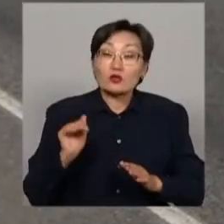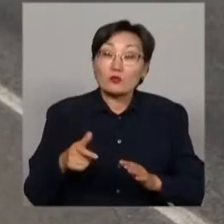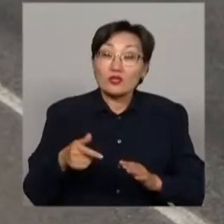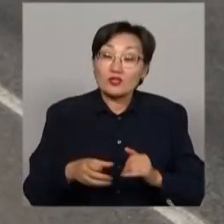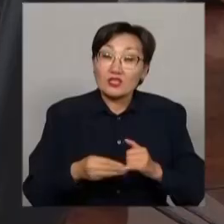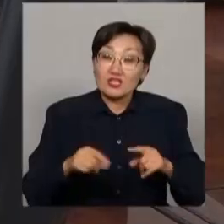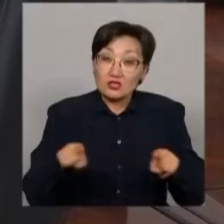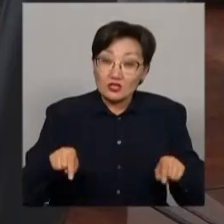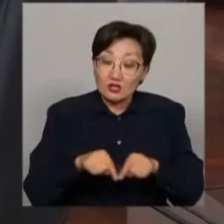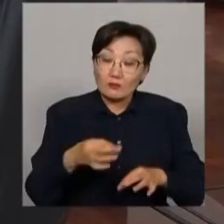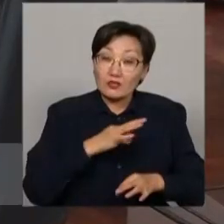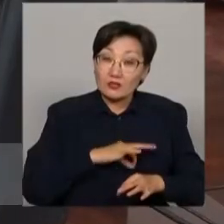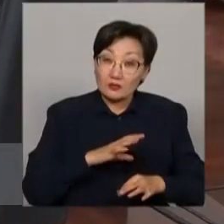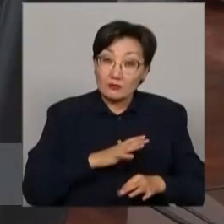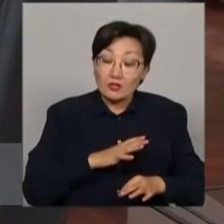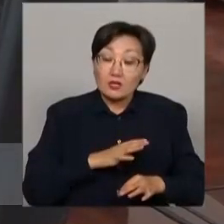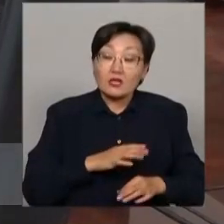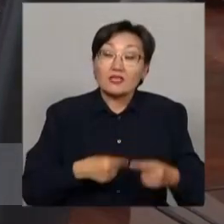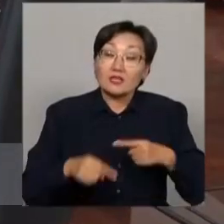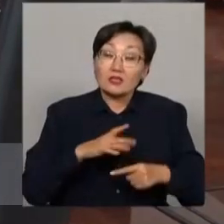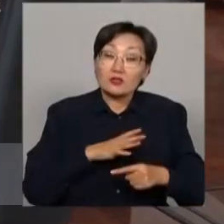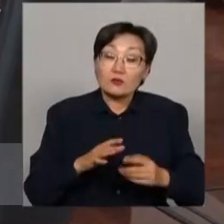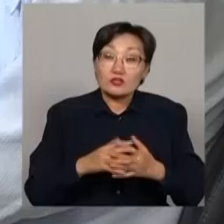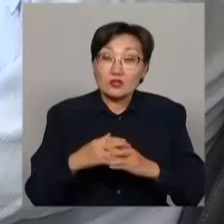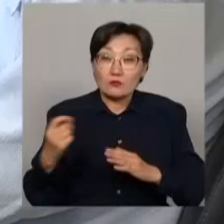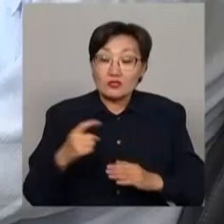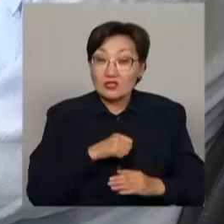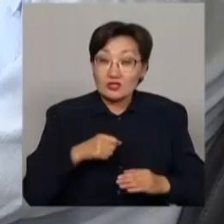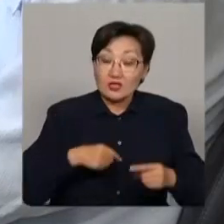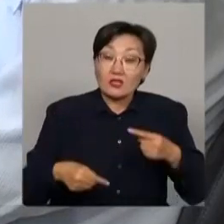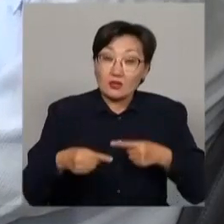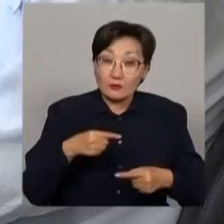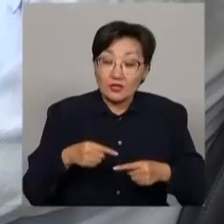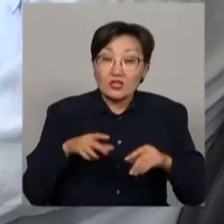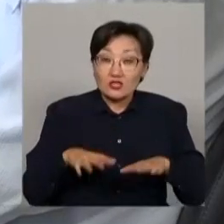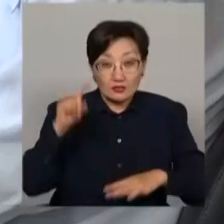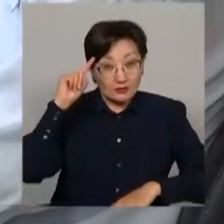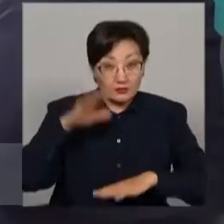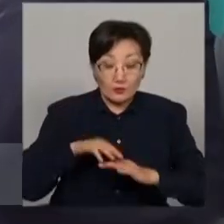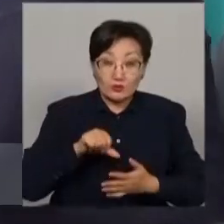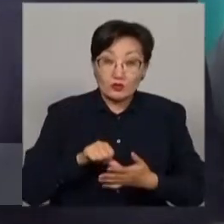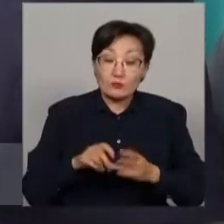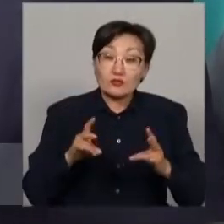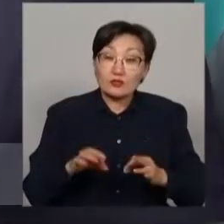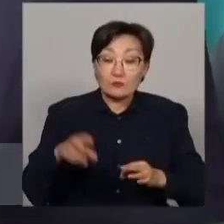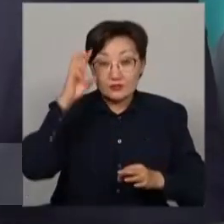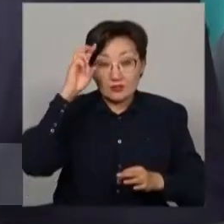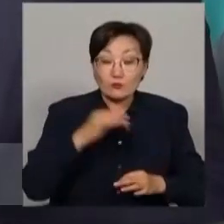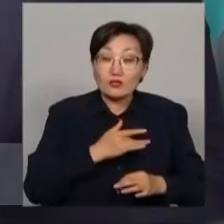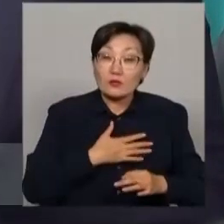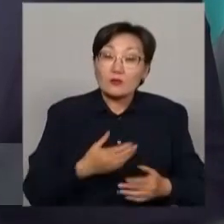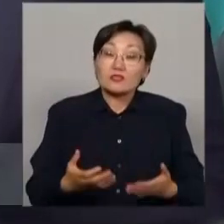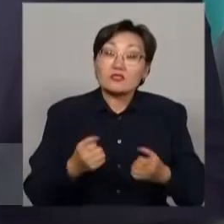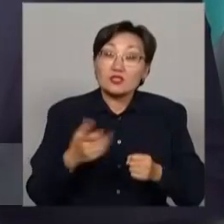жер қайтарылған. Пайдаланылмай жатқан учаскені шаруа қожалары өз еркімен қайтарған дейді жергілікті әкімдік өкілдері. Алайда мемлекет меншігіне